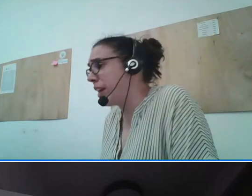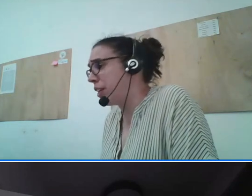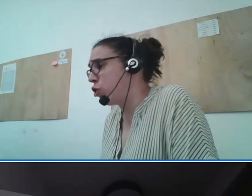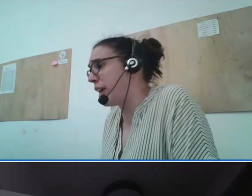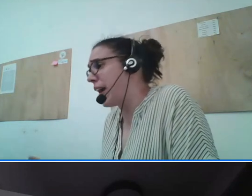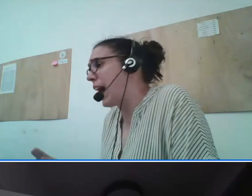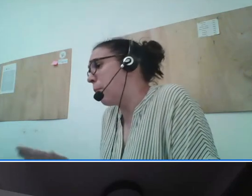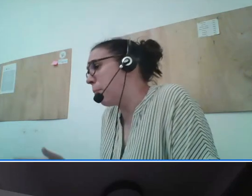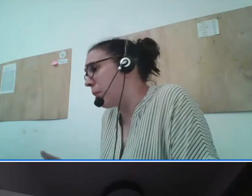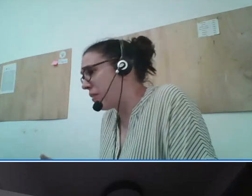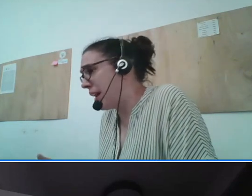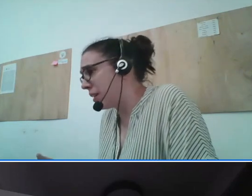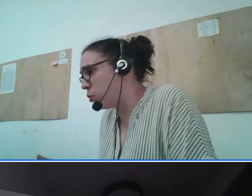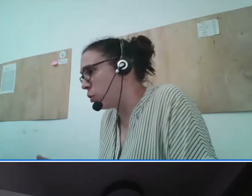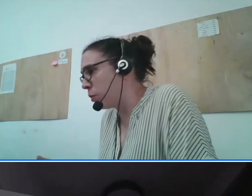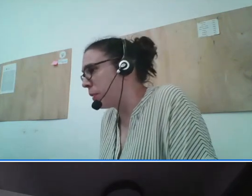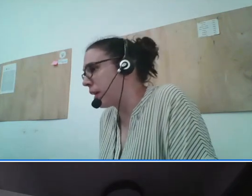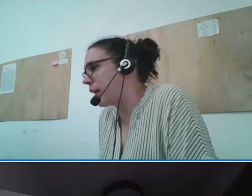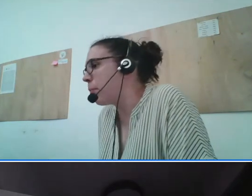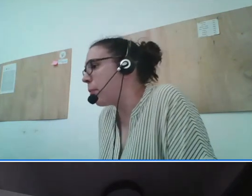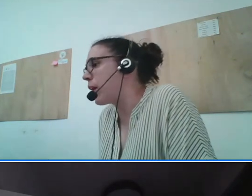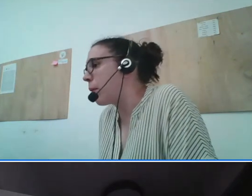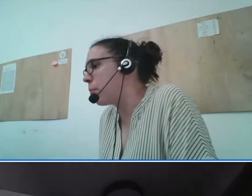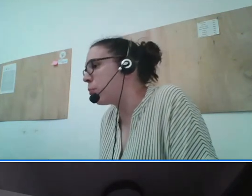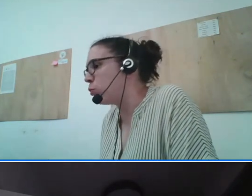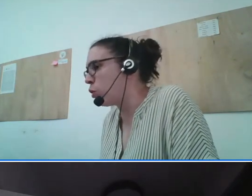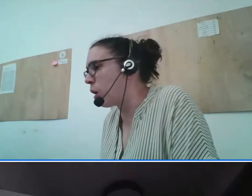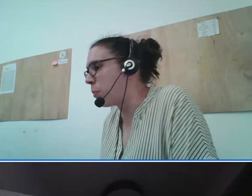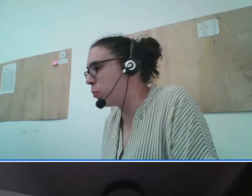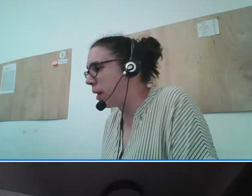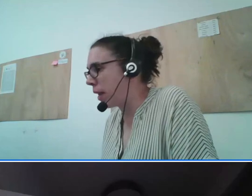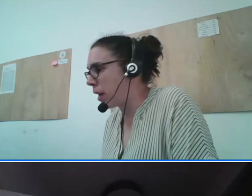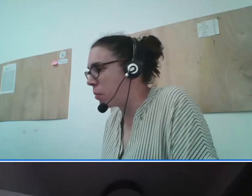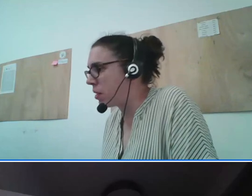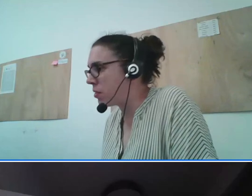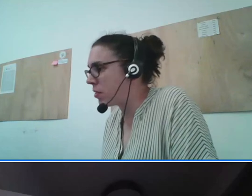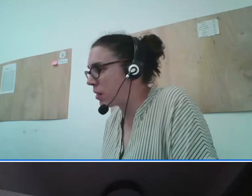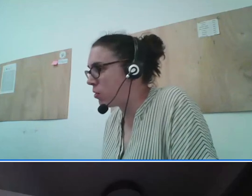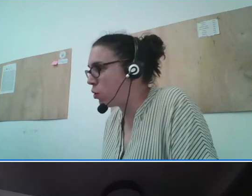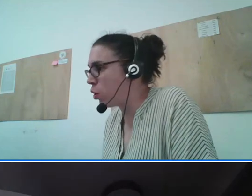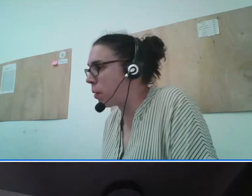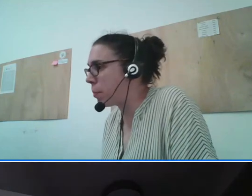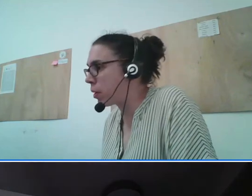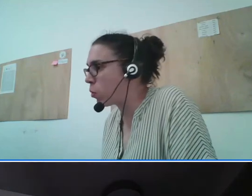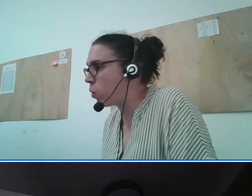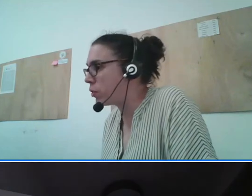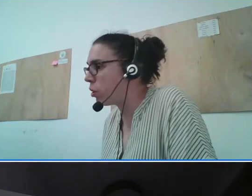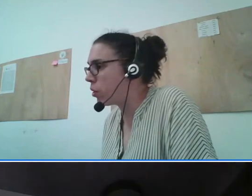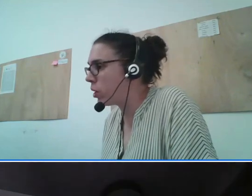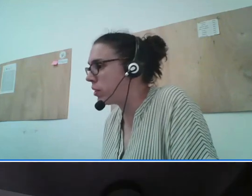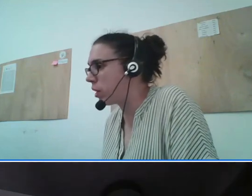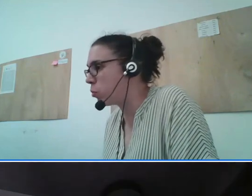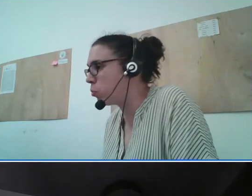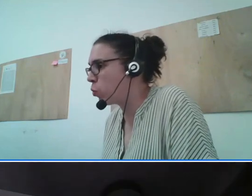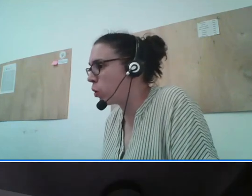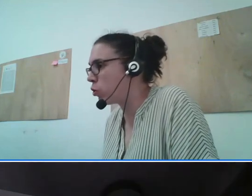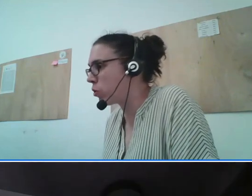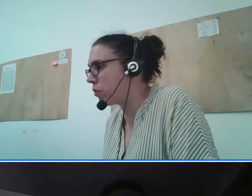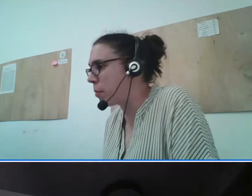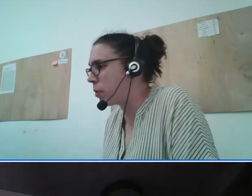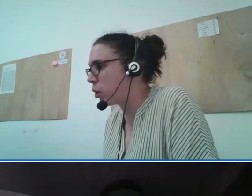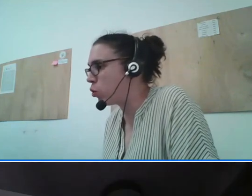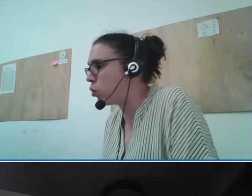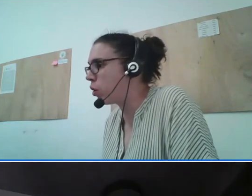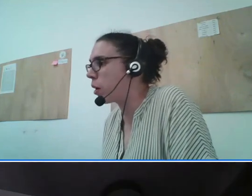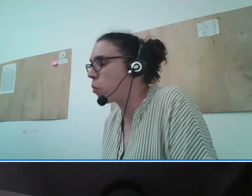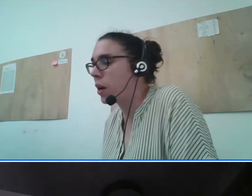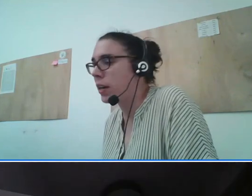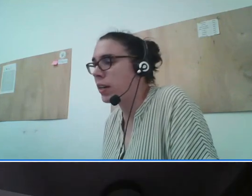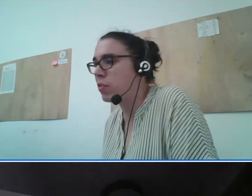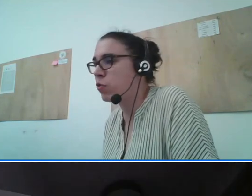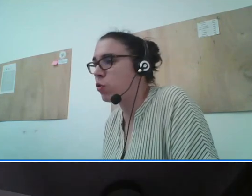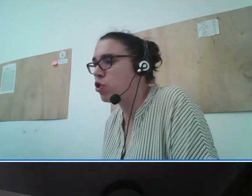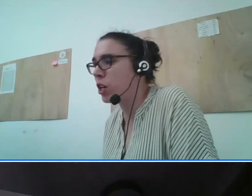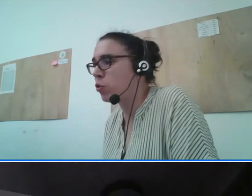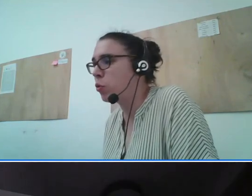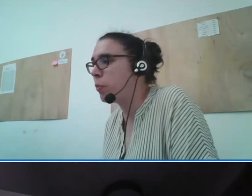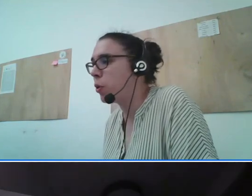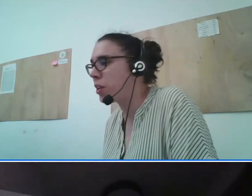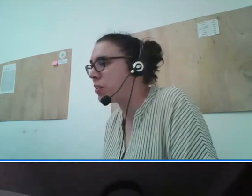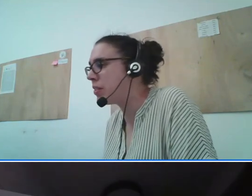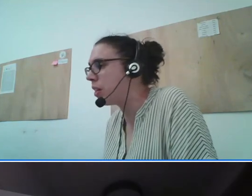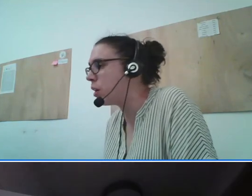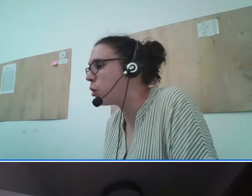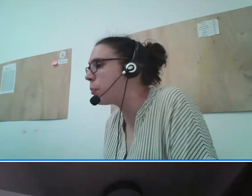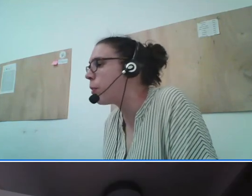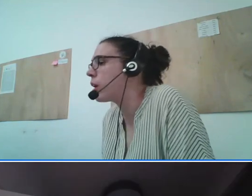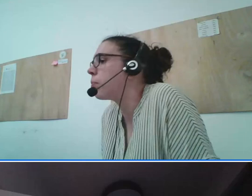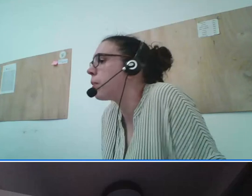soprattutto invece al privato, perché poi appunto la pubblica amministrazione, per quanto a volte comunque troviamo ancora qualche soggetto